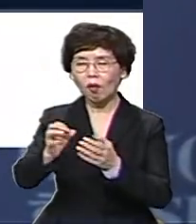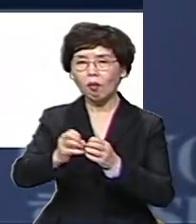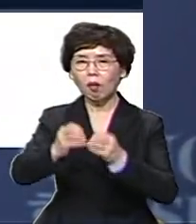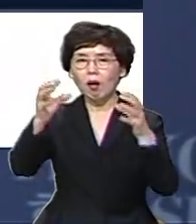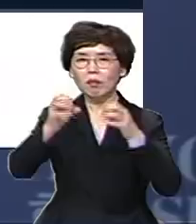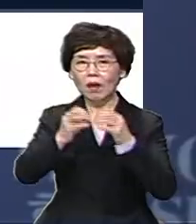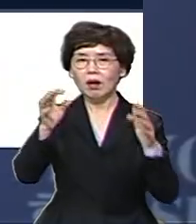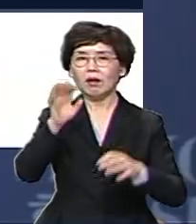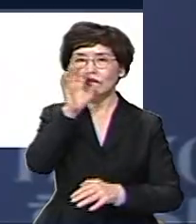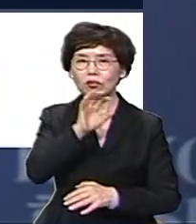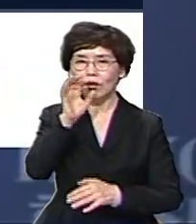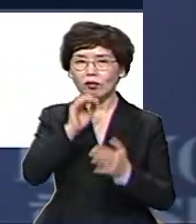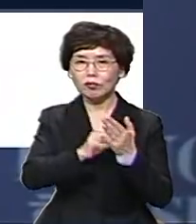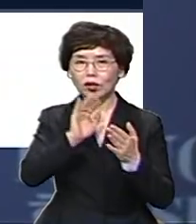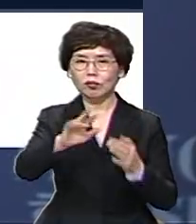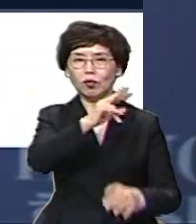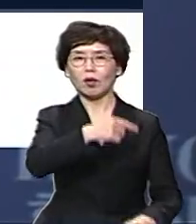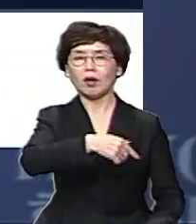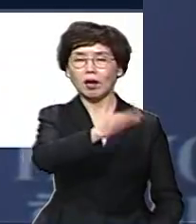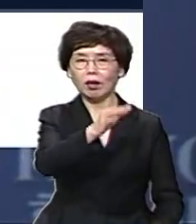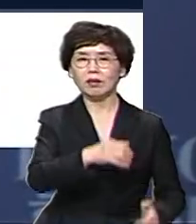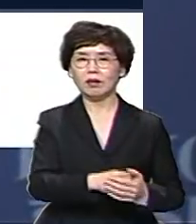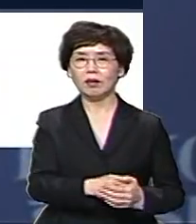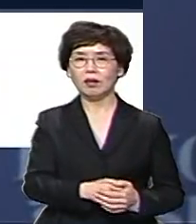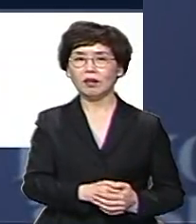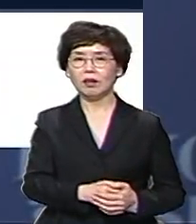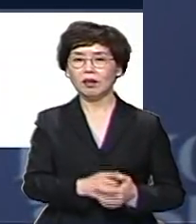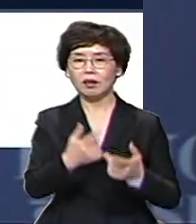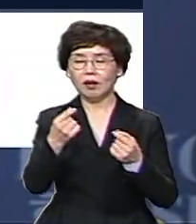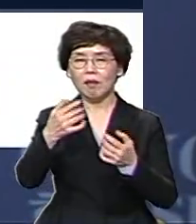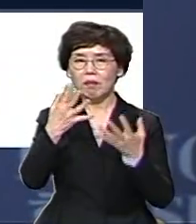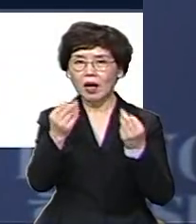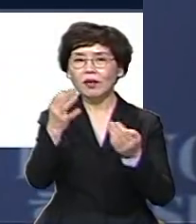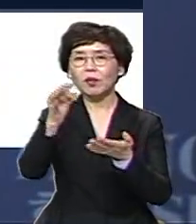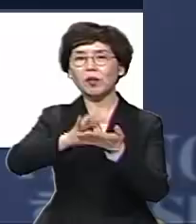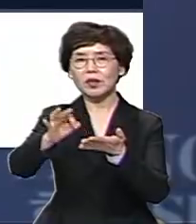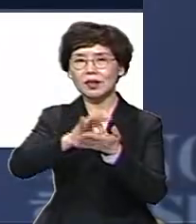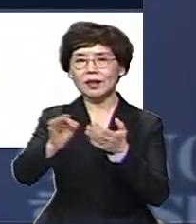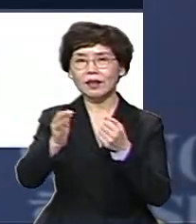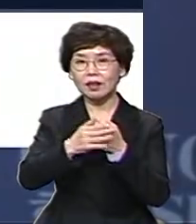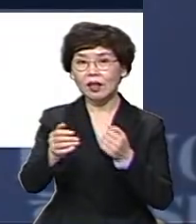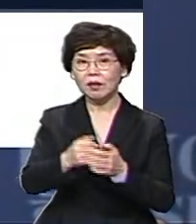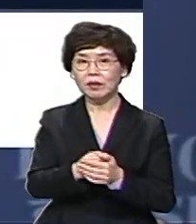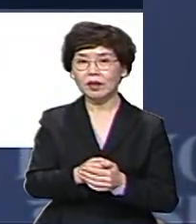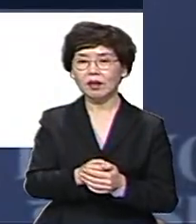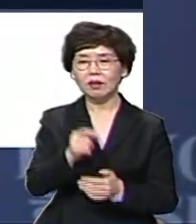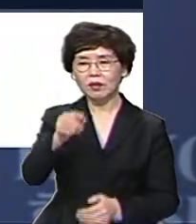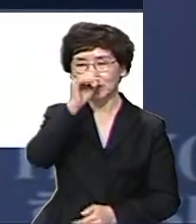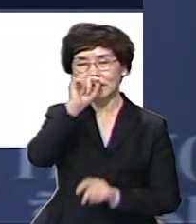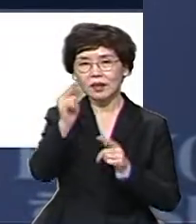한반도로 날아오고 그렇게 하면 수백만 달러가 들어갑니다. 그렇기 때문에